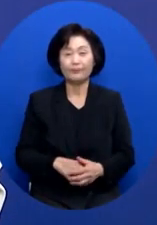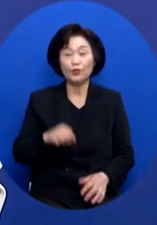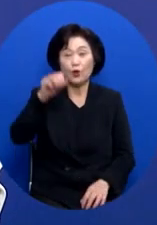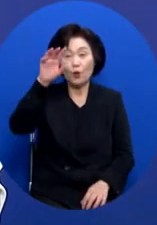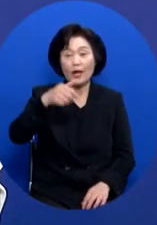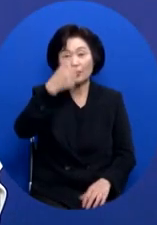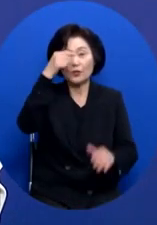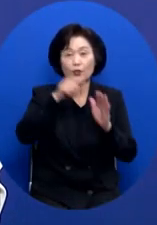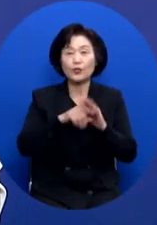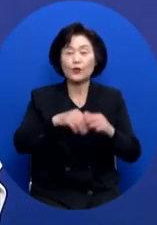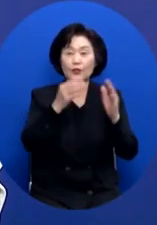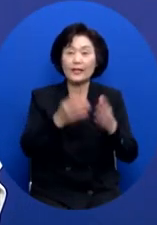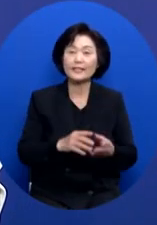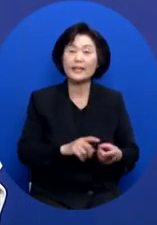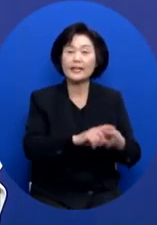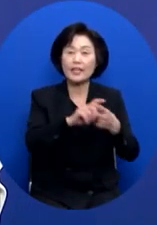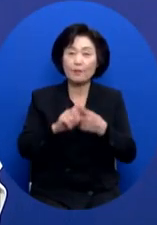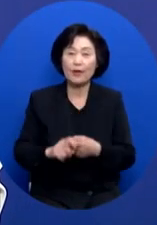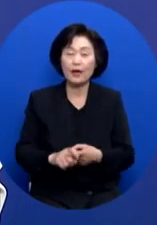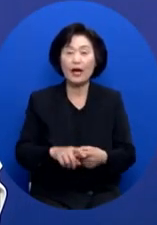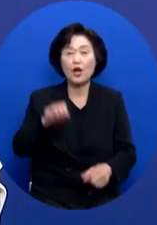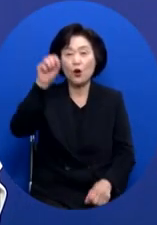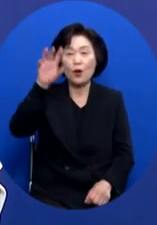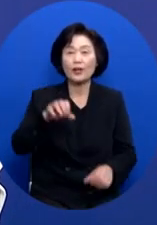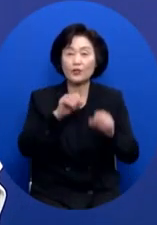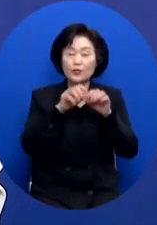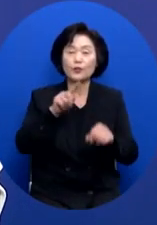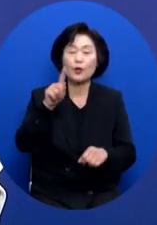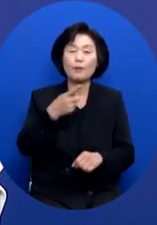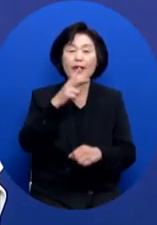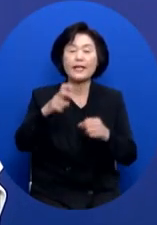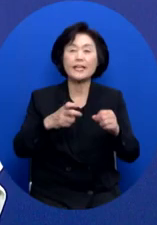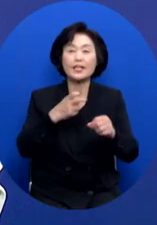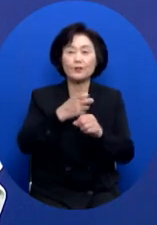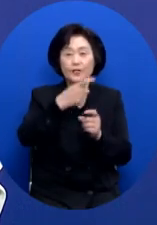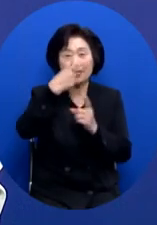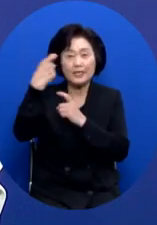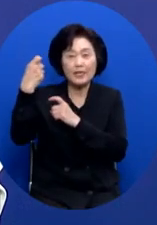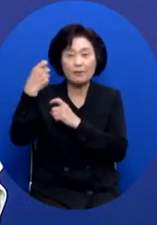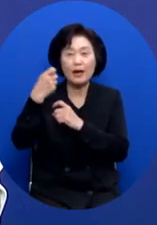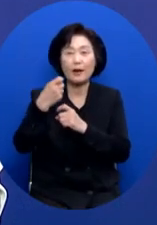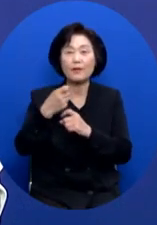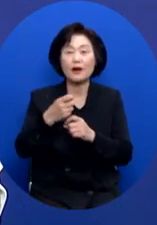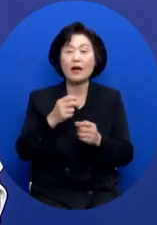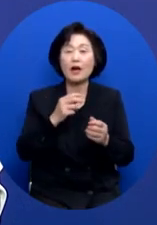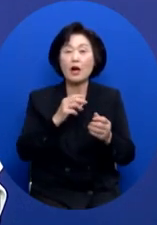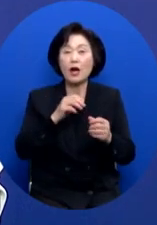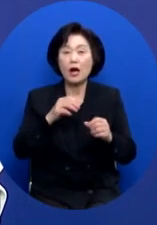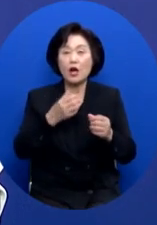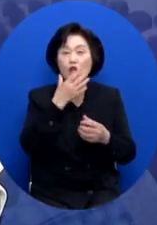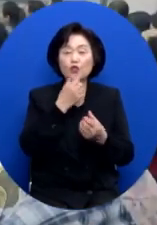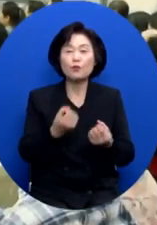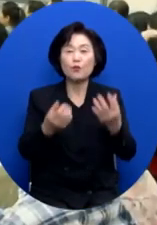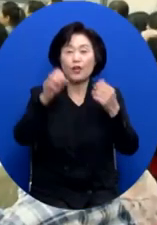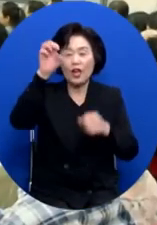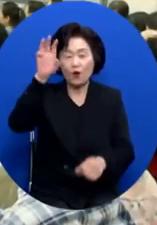광주 기독단체연합회가 광주 선교 120주년을 기념하며 제14회 블레싱 광주를 개최했습니다.